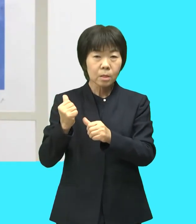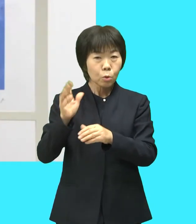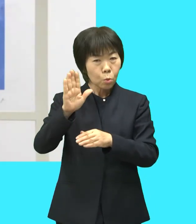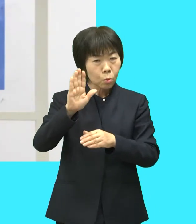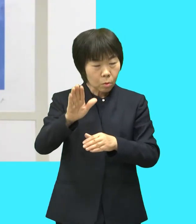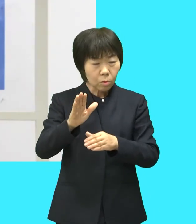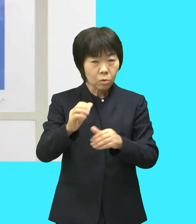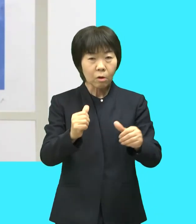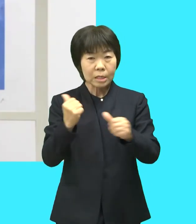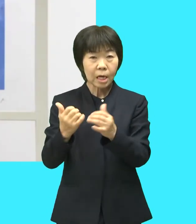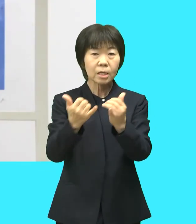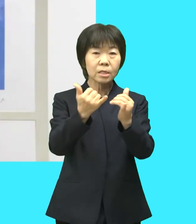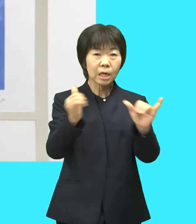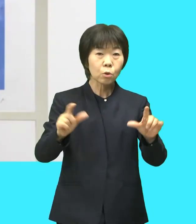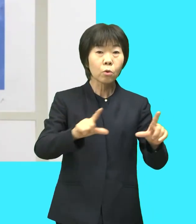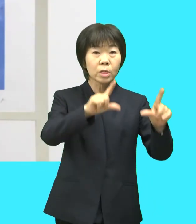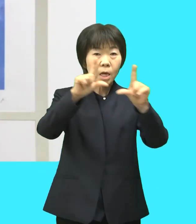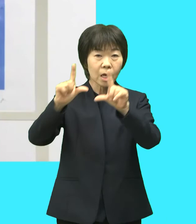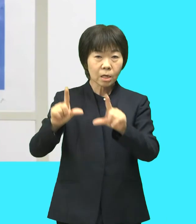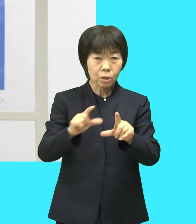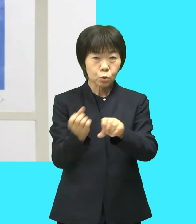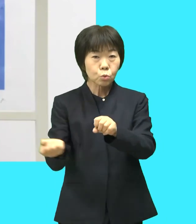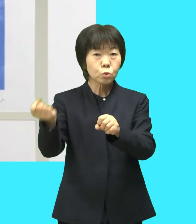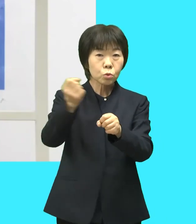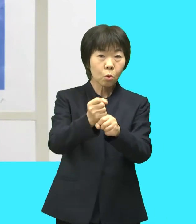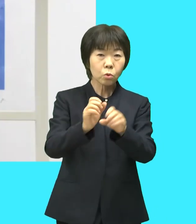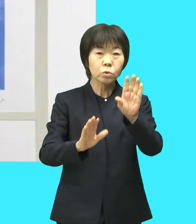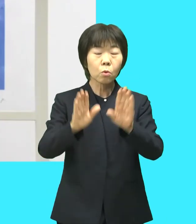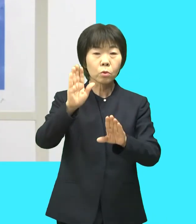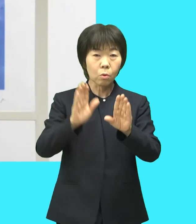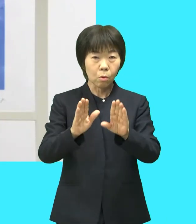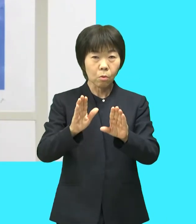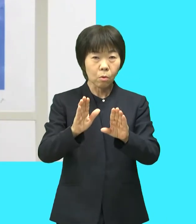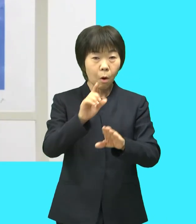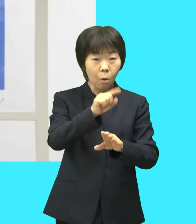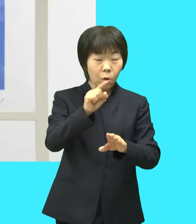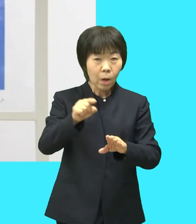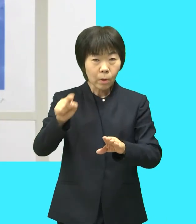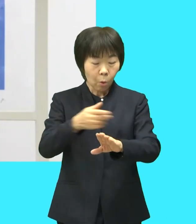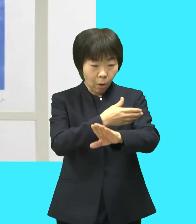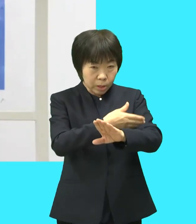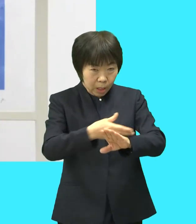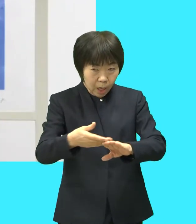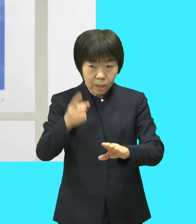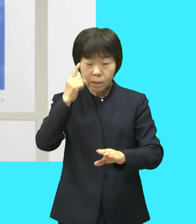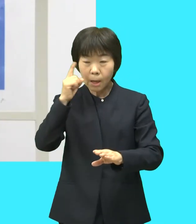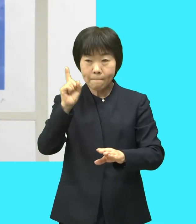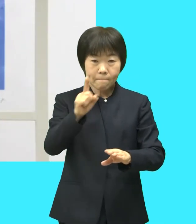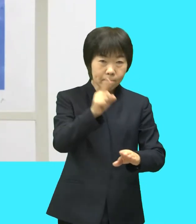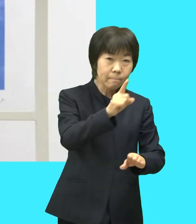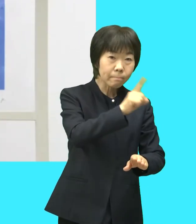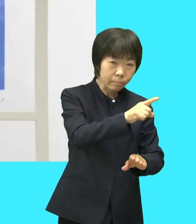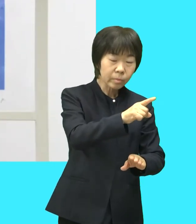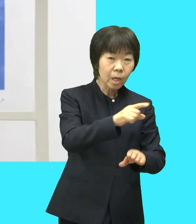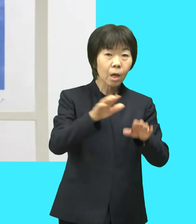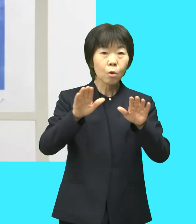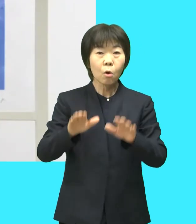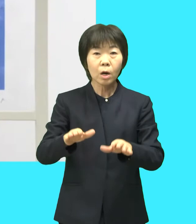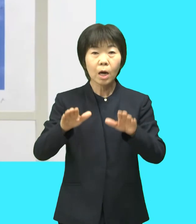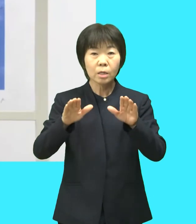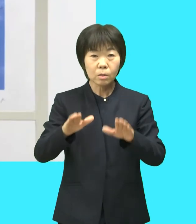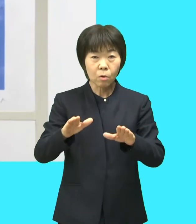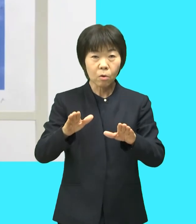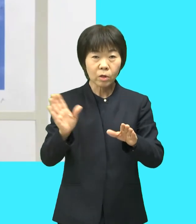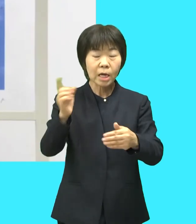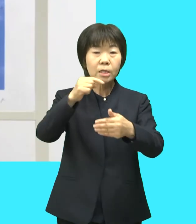その後の避難者の生活の状況、復興の状況、こういったものをまさに時系列でご覧になって、今回の福